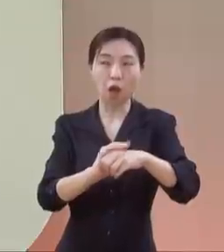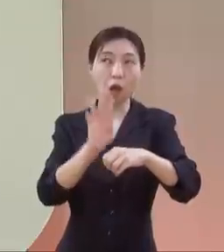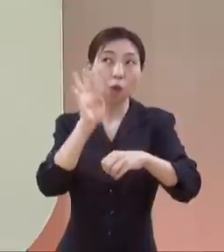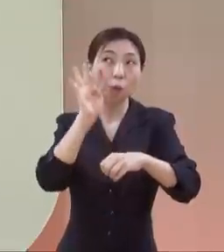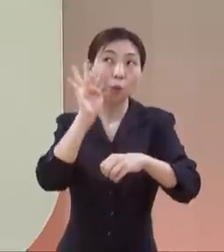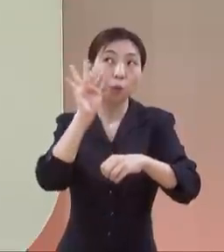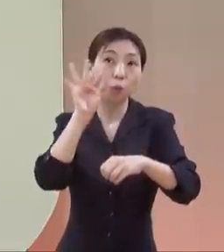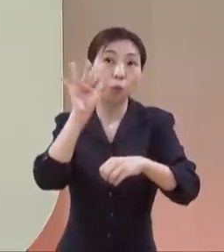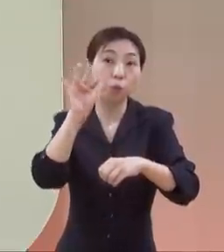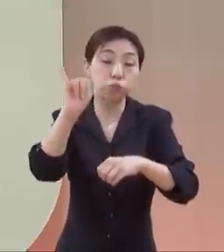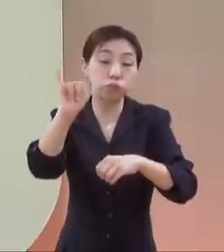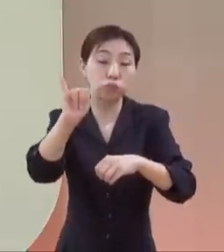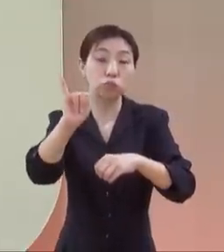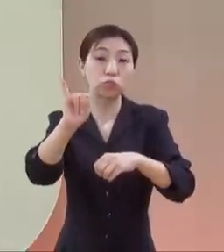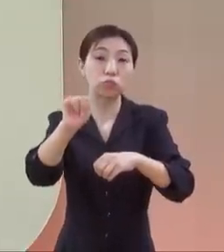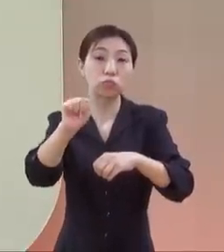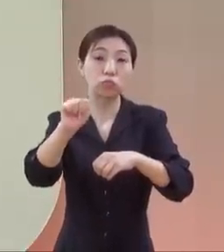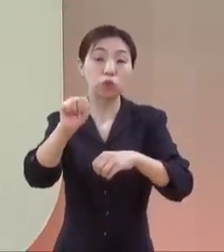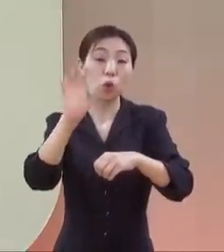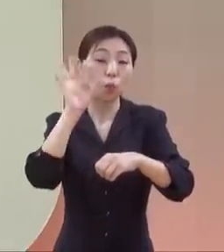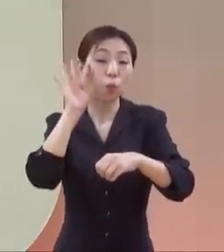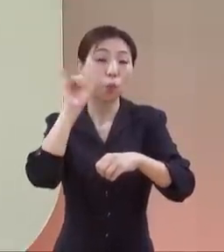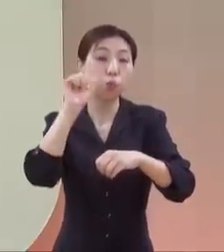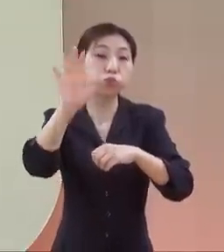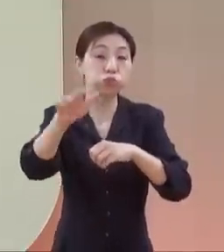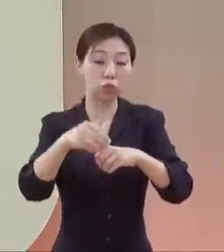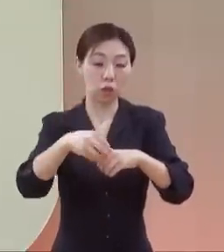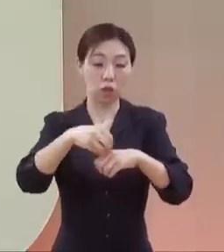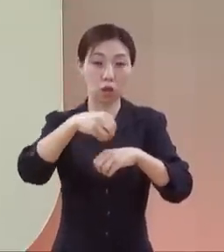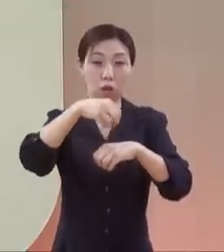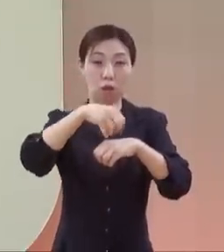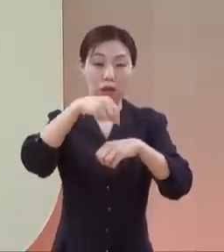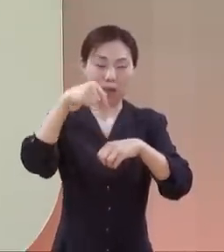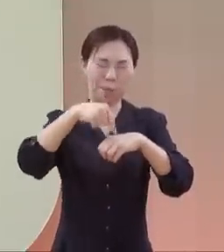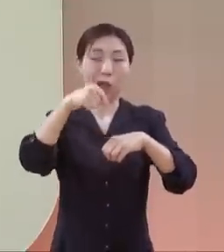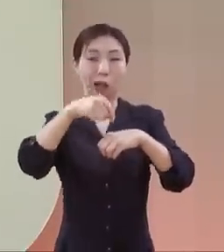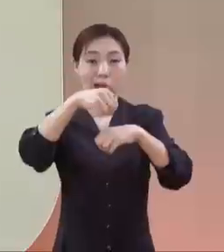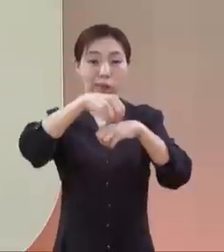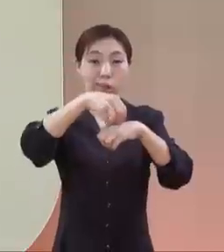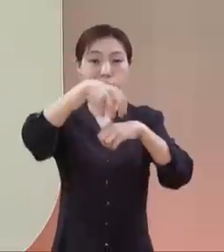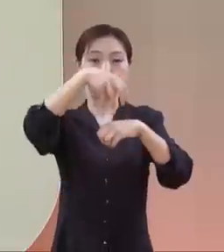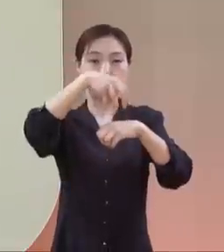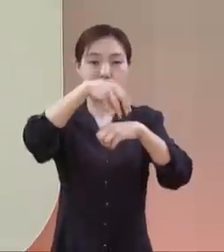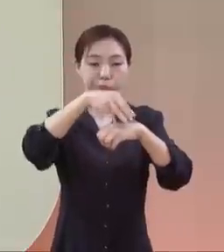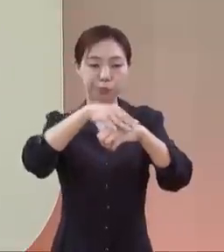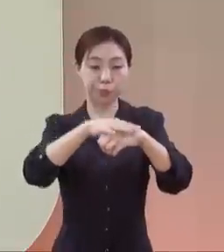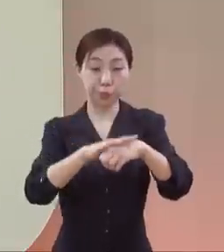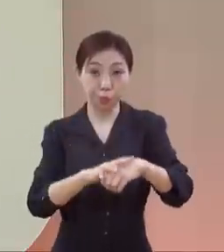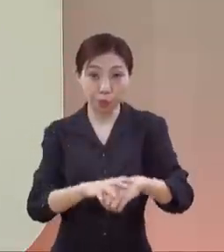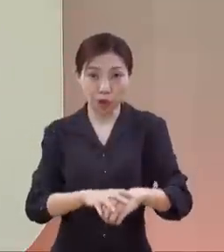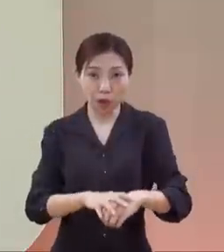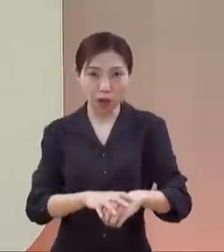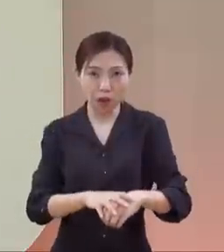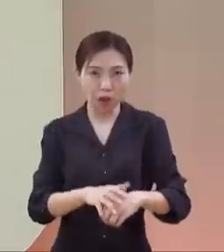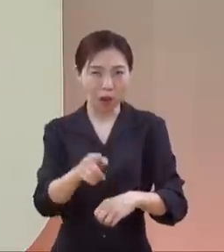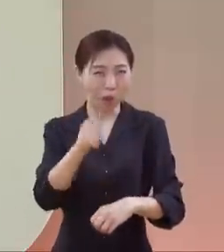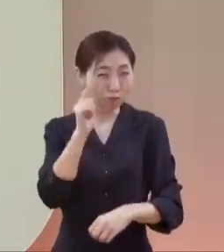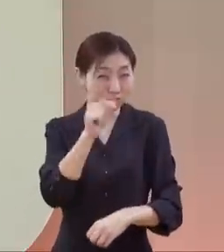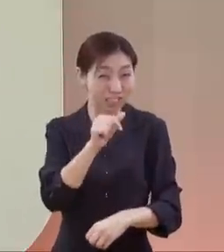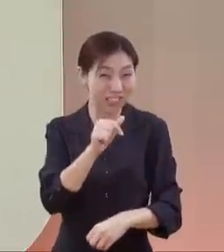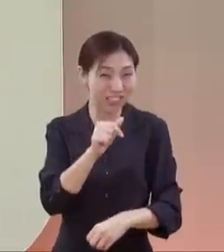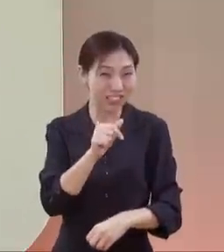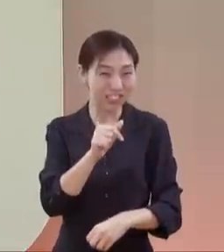며칠이 지나서는 그냥 그 말벌 맞은 그 자리가 그 멀쩡해졌는데 여러분 눈치 다